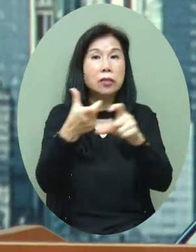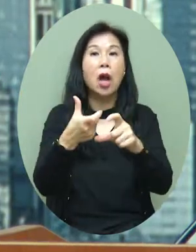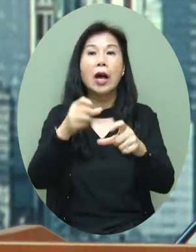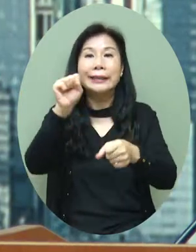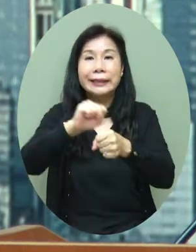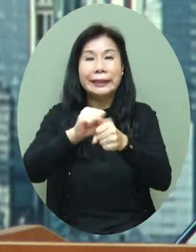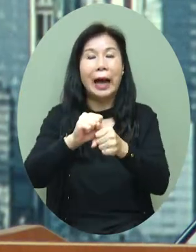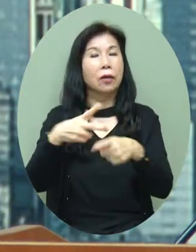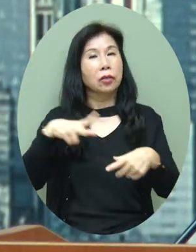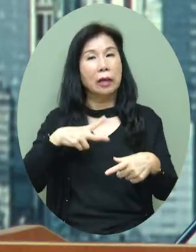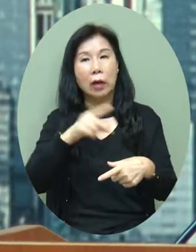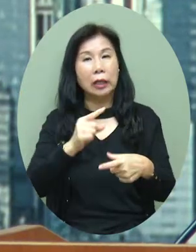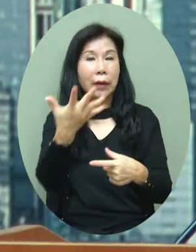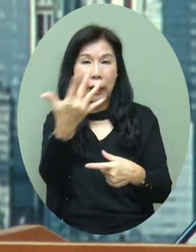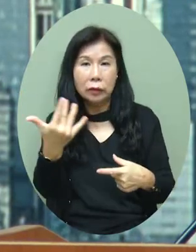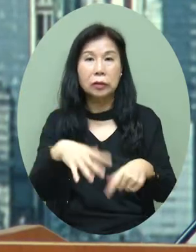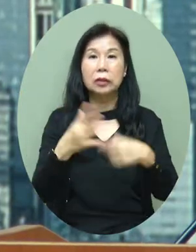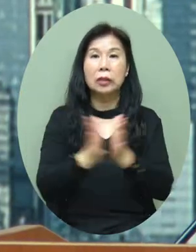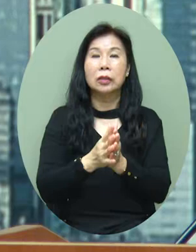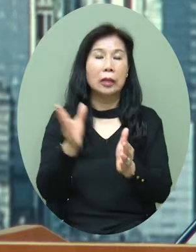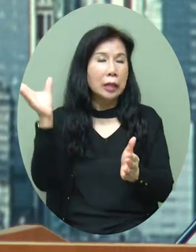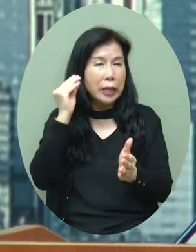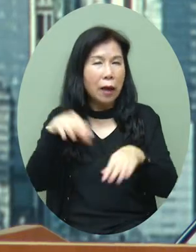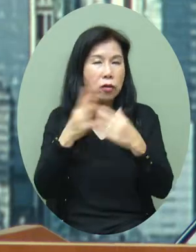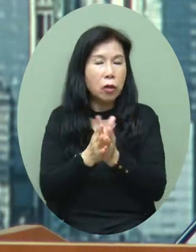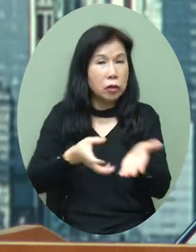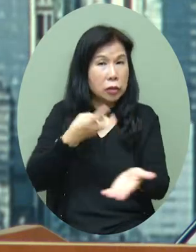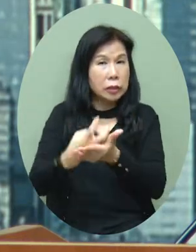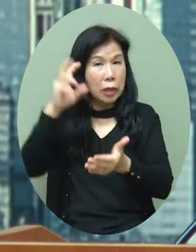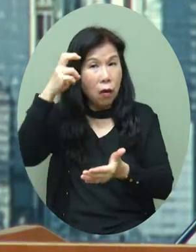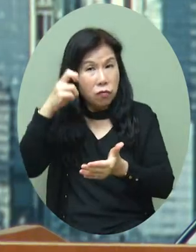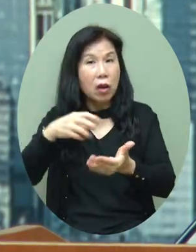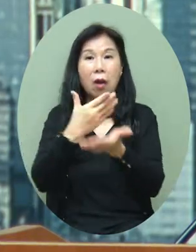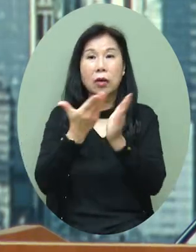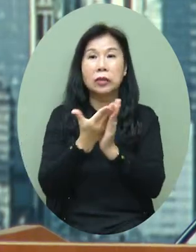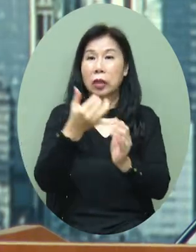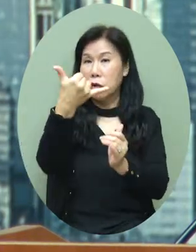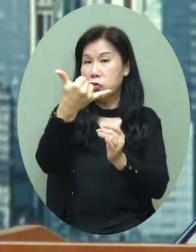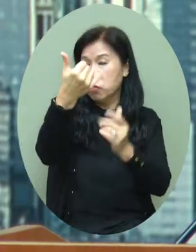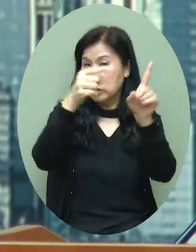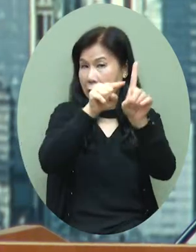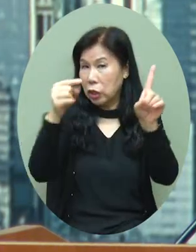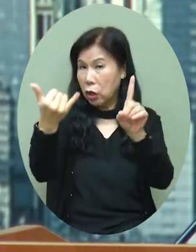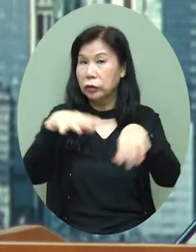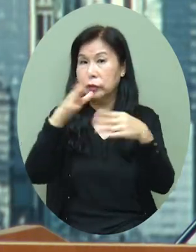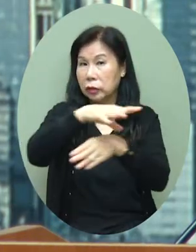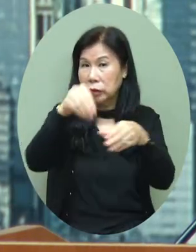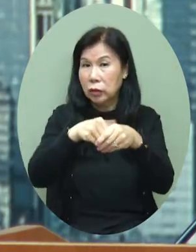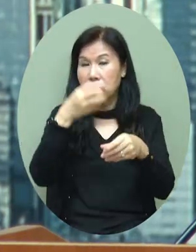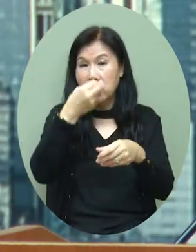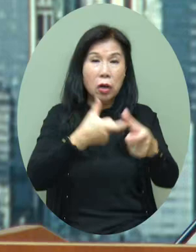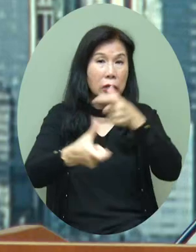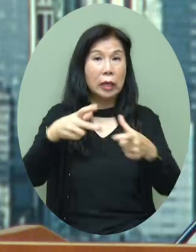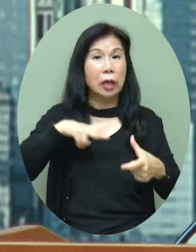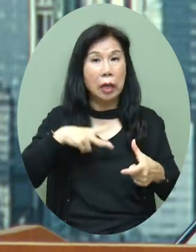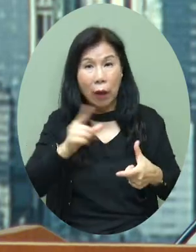案。經過充分考慮薪酬調整機制之下嘅6大因素，包括香港經濟